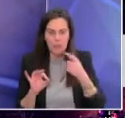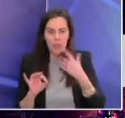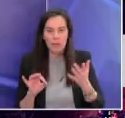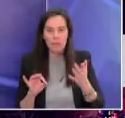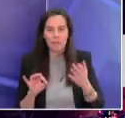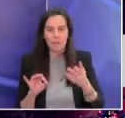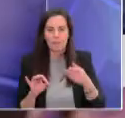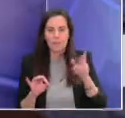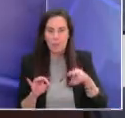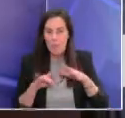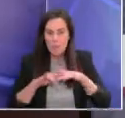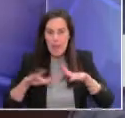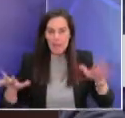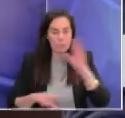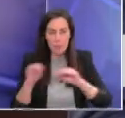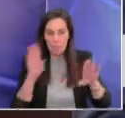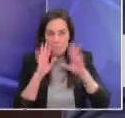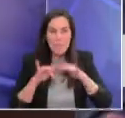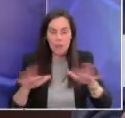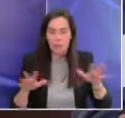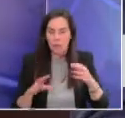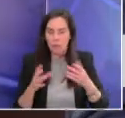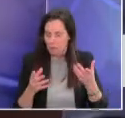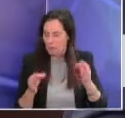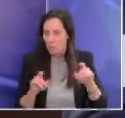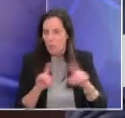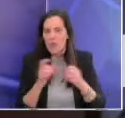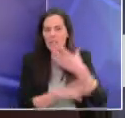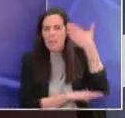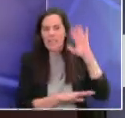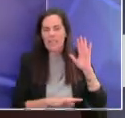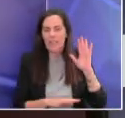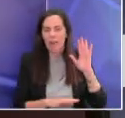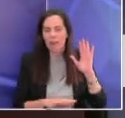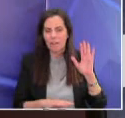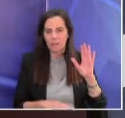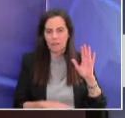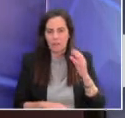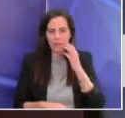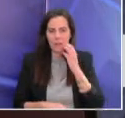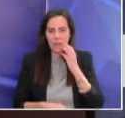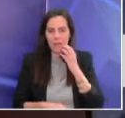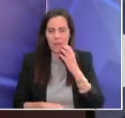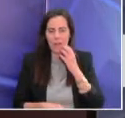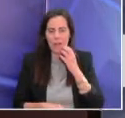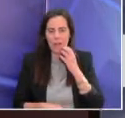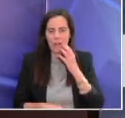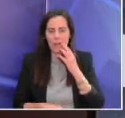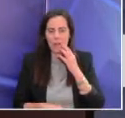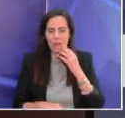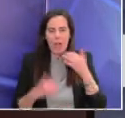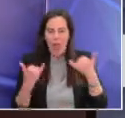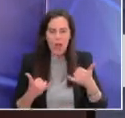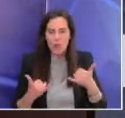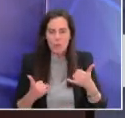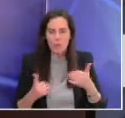מדינה, כי יש בה מיליארדי משתמשים וזה. הוא יצר סוג של מדינה. וירטואלית. שהיא 100%. היום בעידן